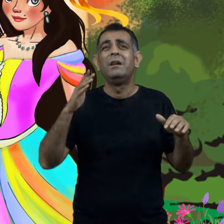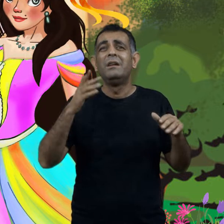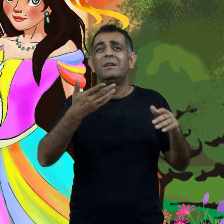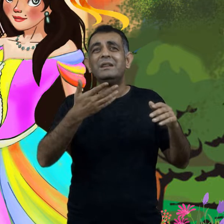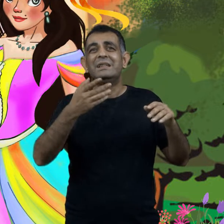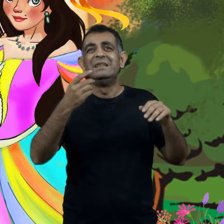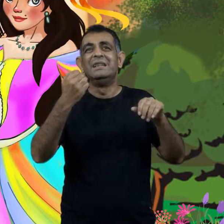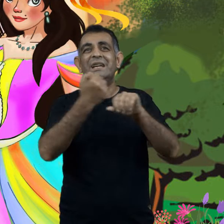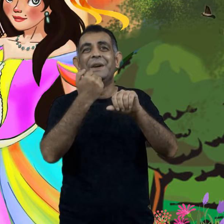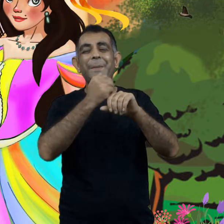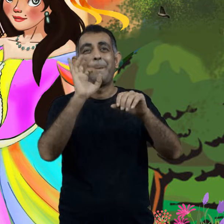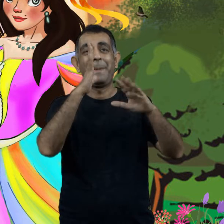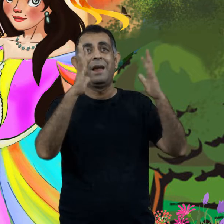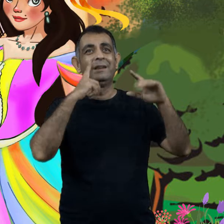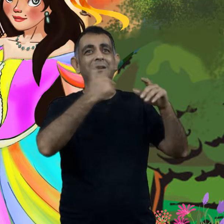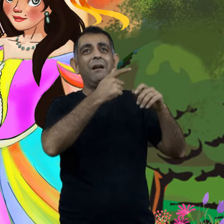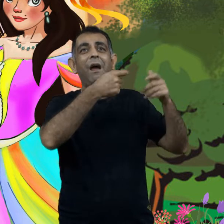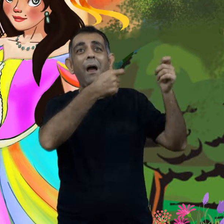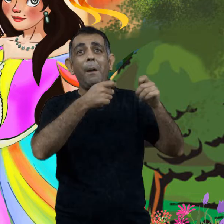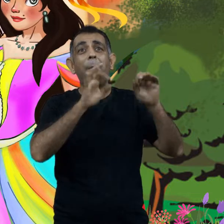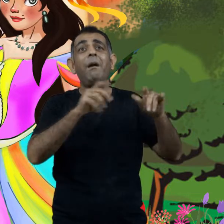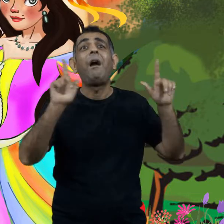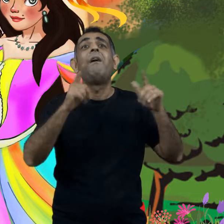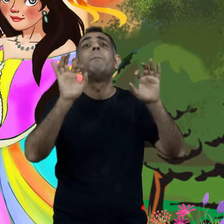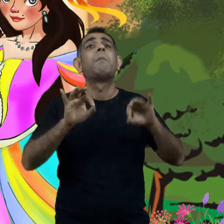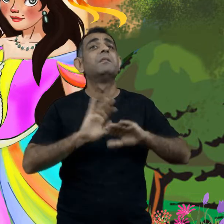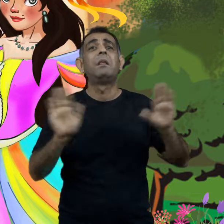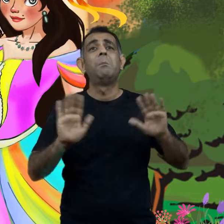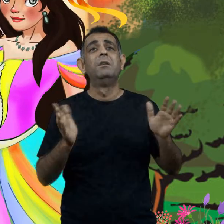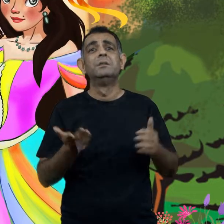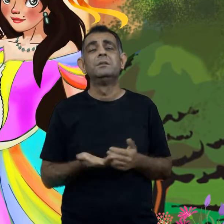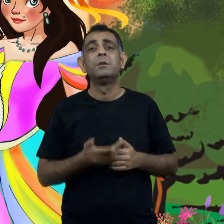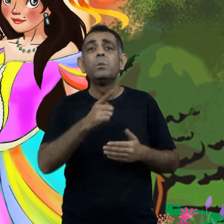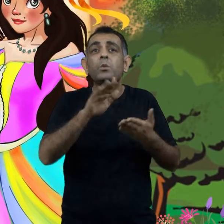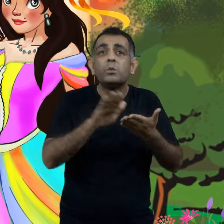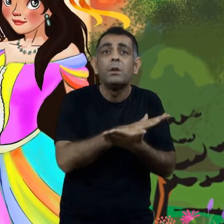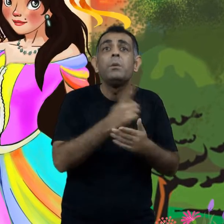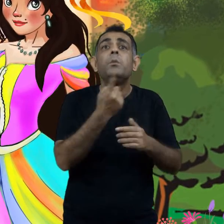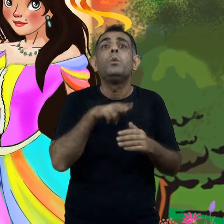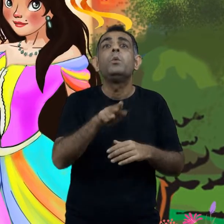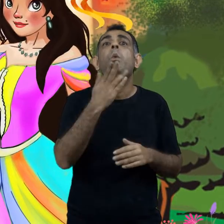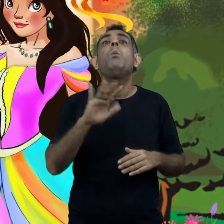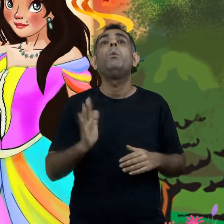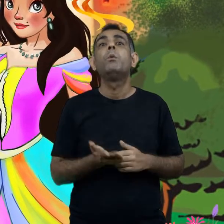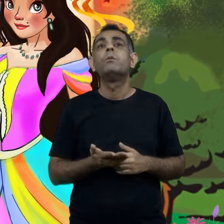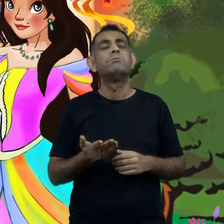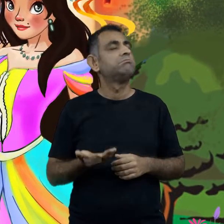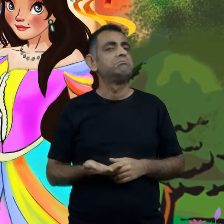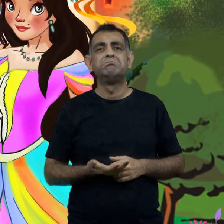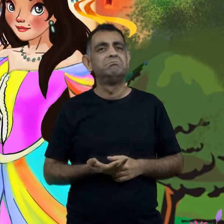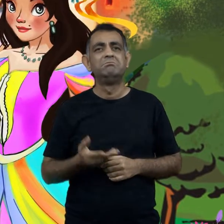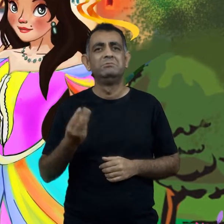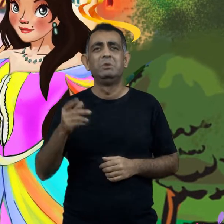akşam ve kristal uçurtmayı uçuramazsam şenlik başlayamaz. Peki bunu düzeltmenin bir yolu yok